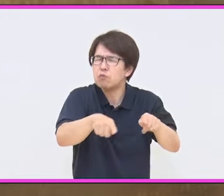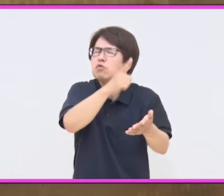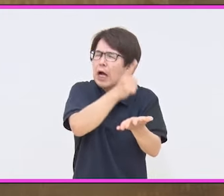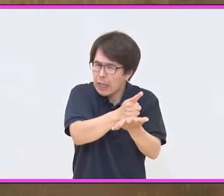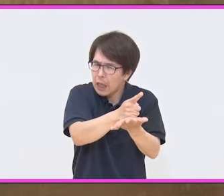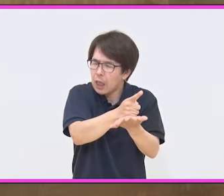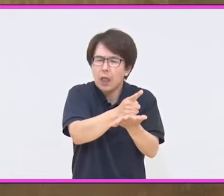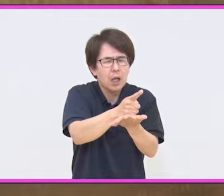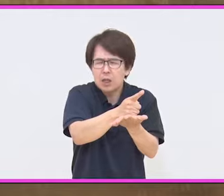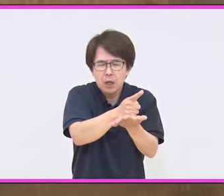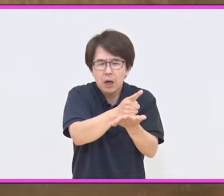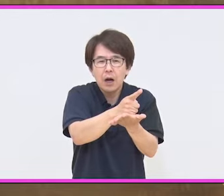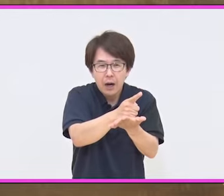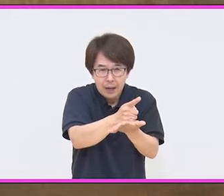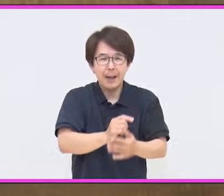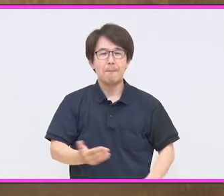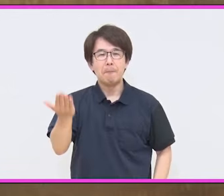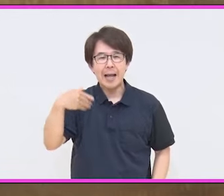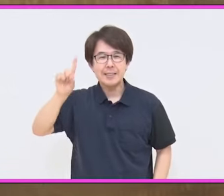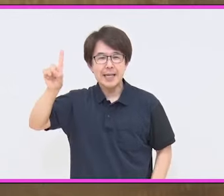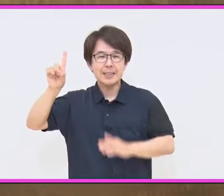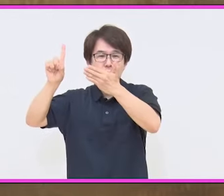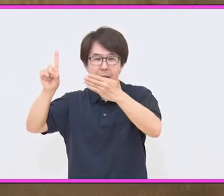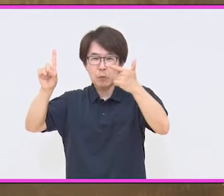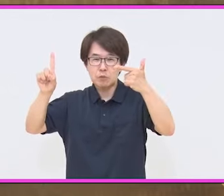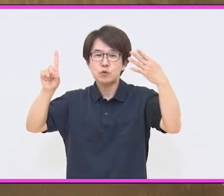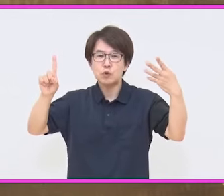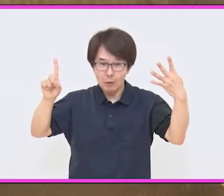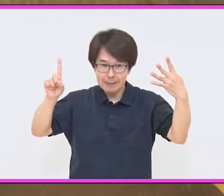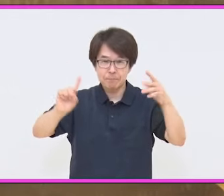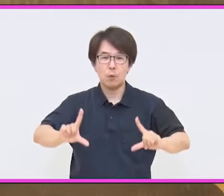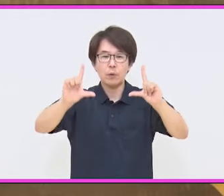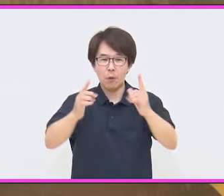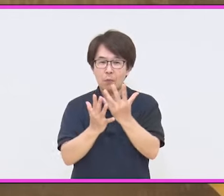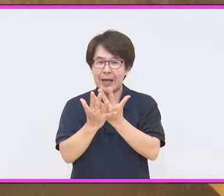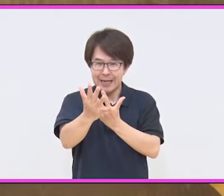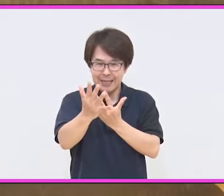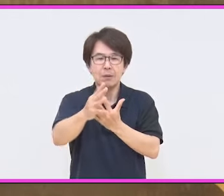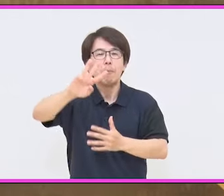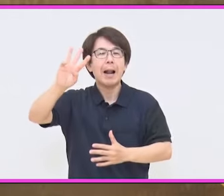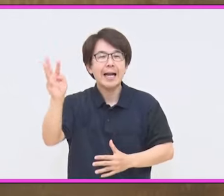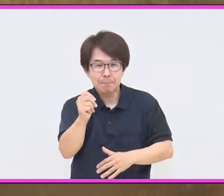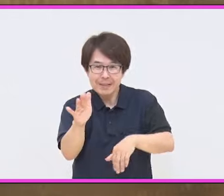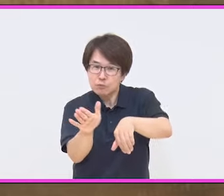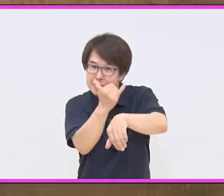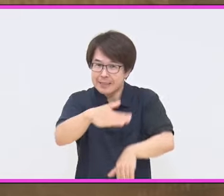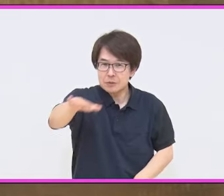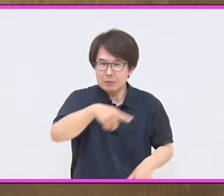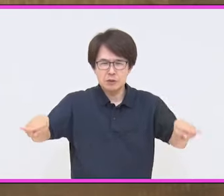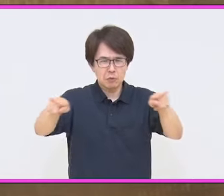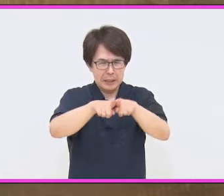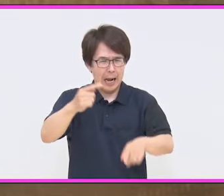1964年東京大会出場、伝説のパラリンピアンと考える未来。